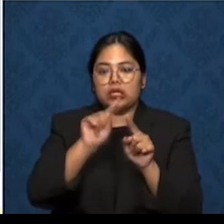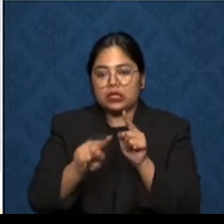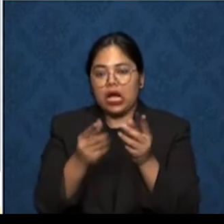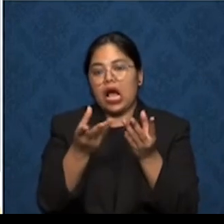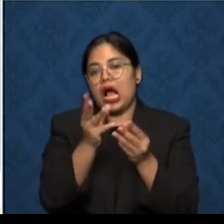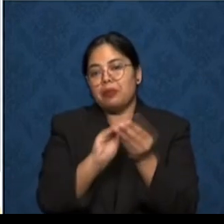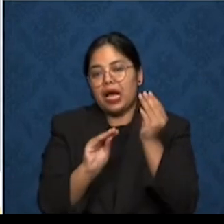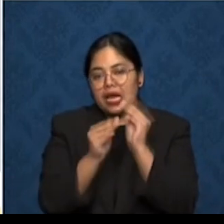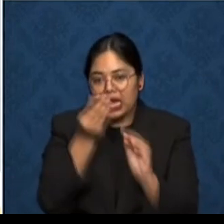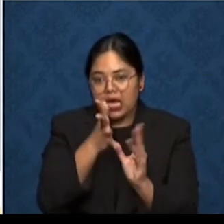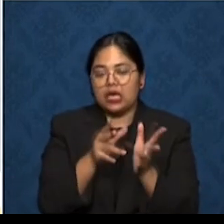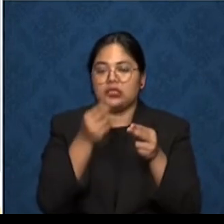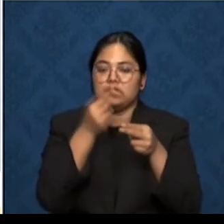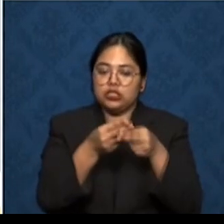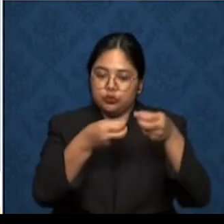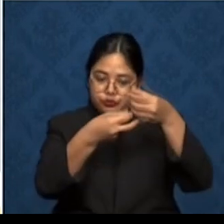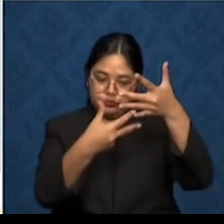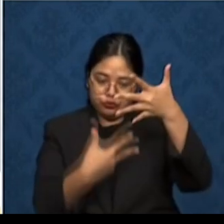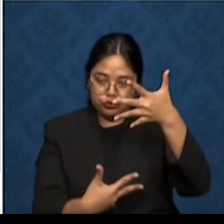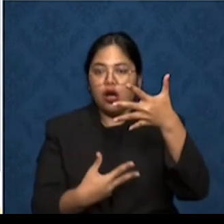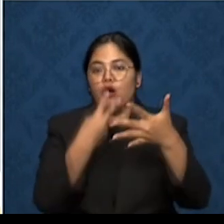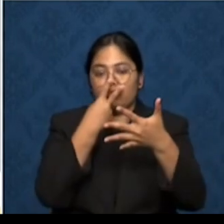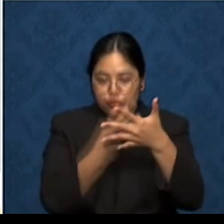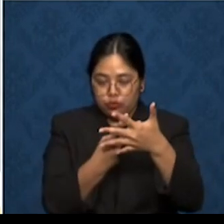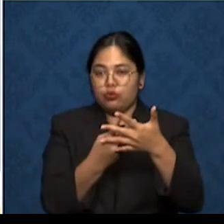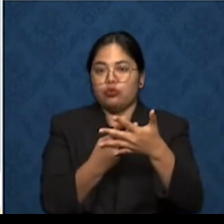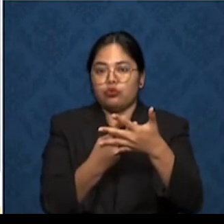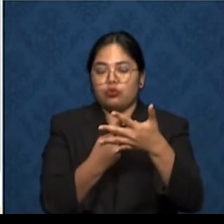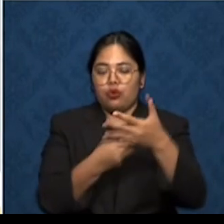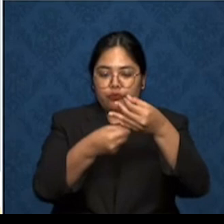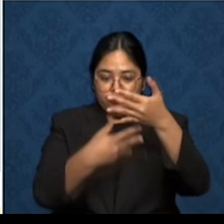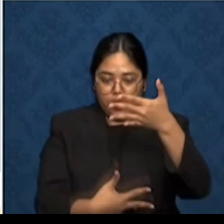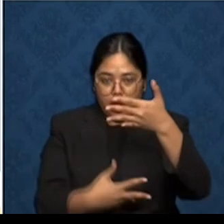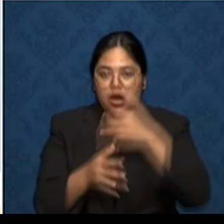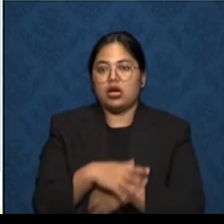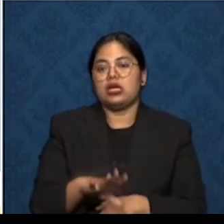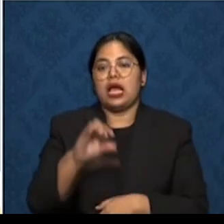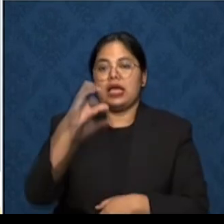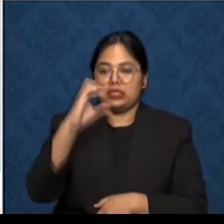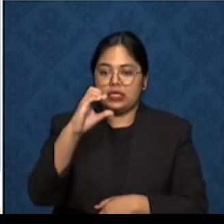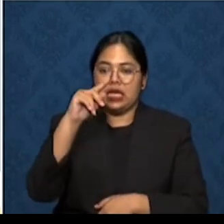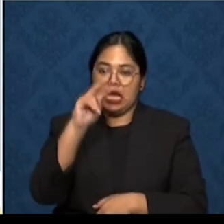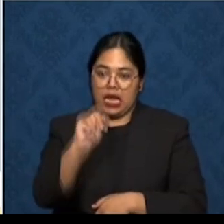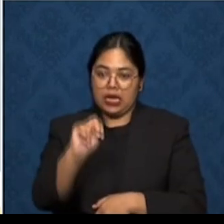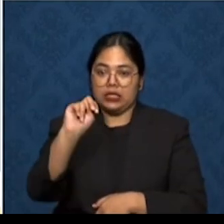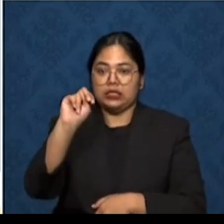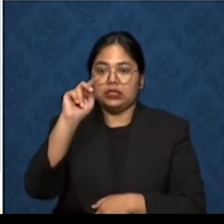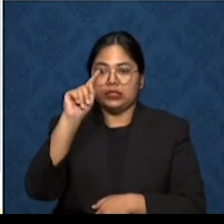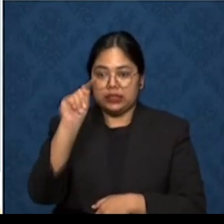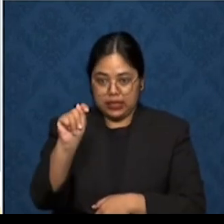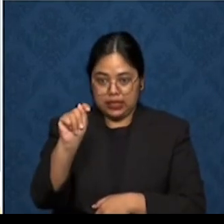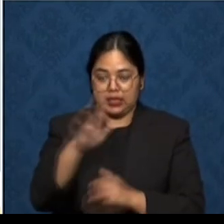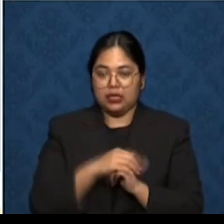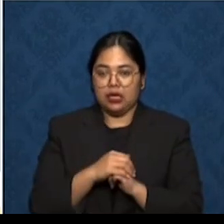เลขทบญชีถ้าไล่ดูทีระช่องดแต่แรกนะครับตัวอษรษษาอกฤษ์ CNTเมื่อสัคู่นี้ย่อมาจากชองนอนซี